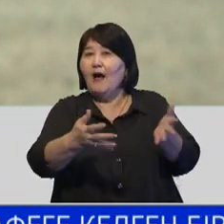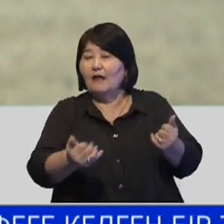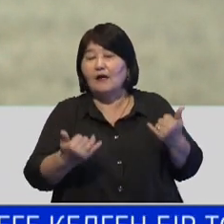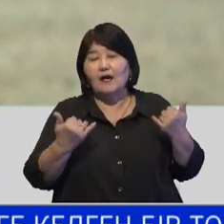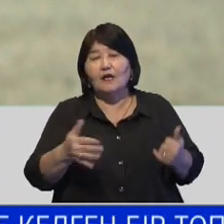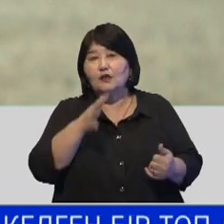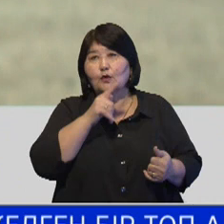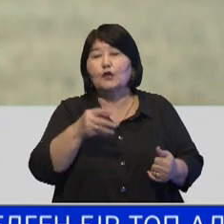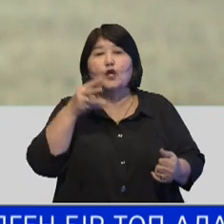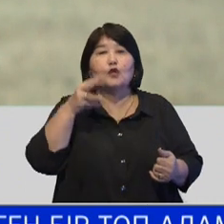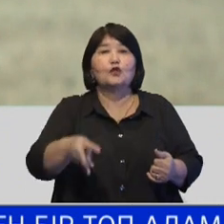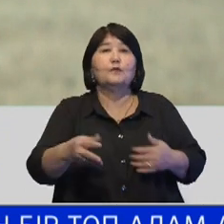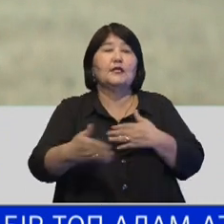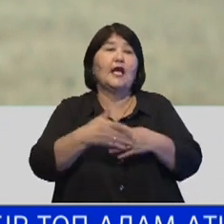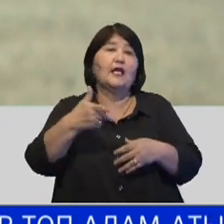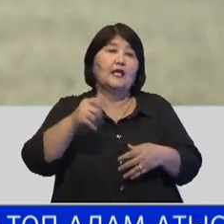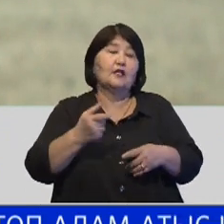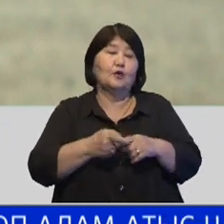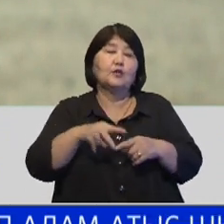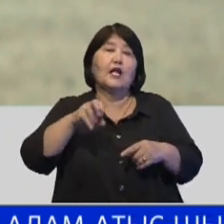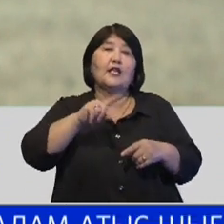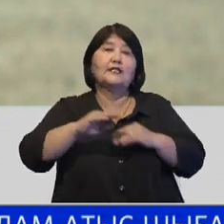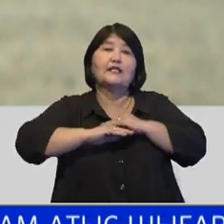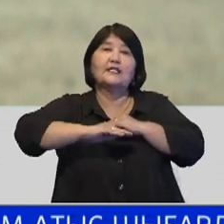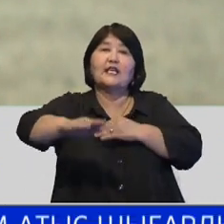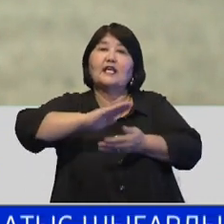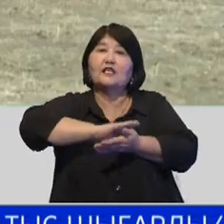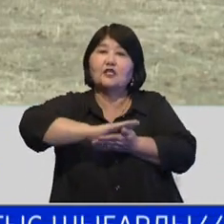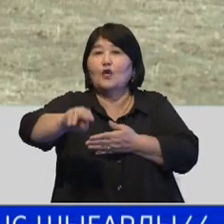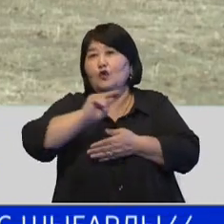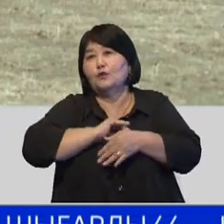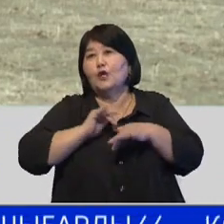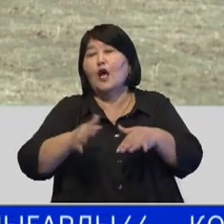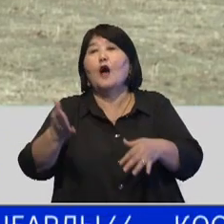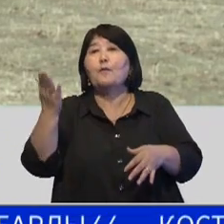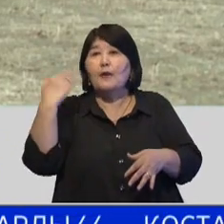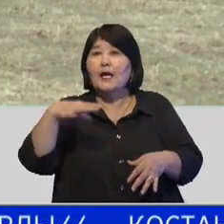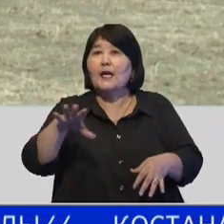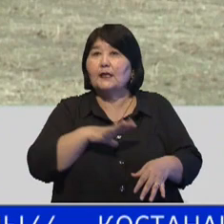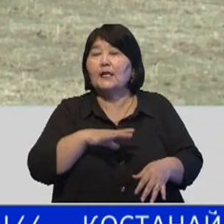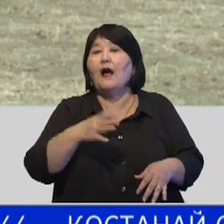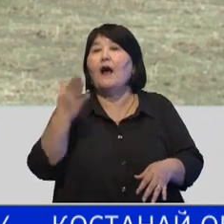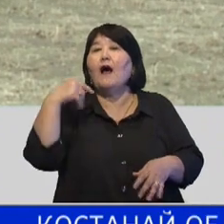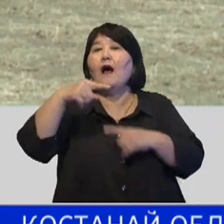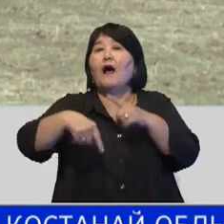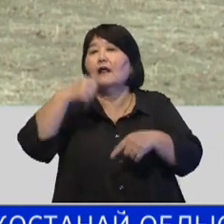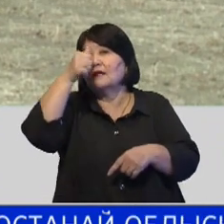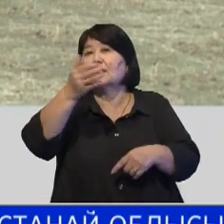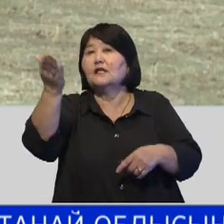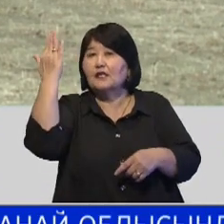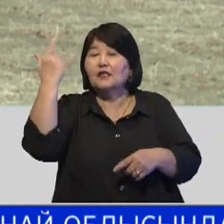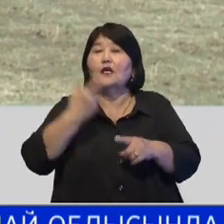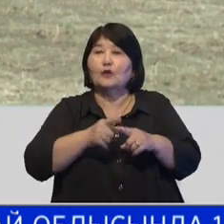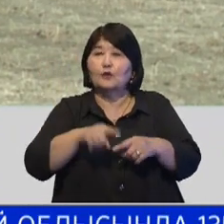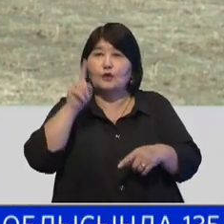Қазіргі уақытта 3000-дай гектарға осы лазерлік тегістеу жұмыстары жүргізілуде. Былтырда алдыңғы жылда өздеріңіз білесіздер,